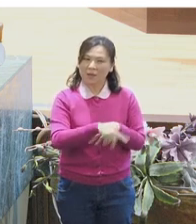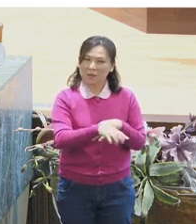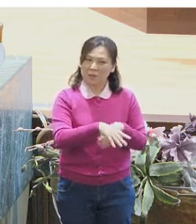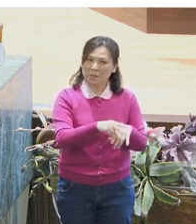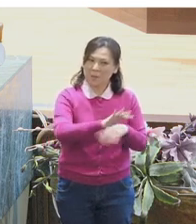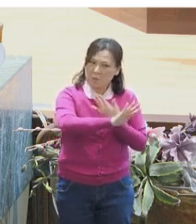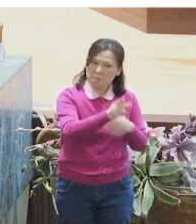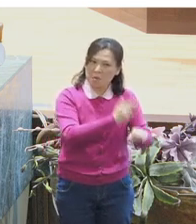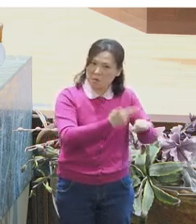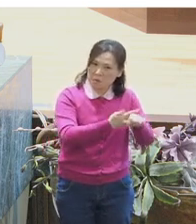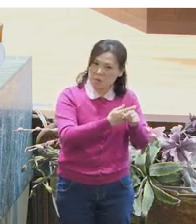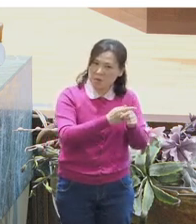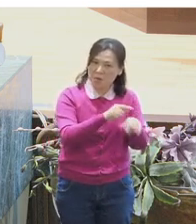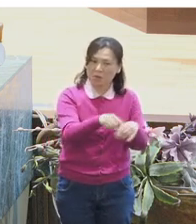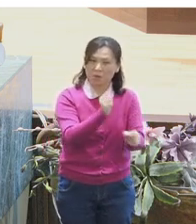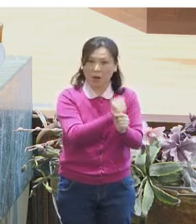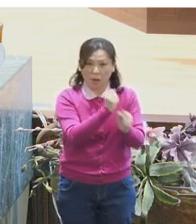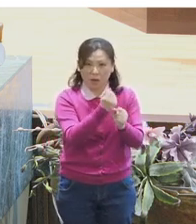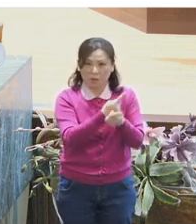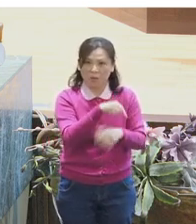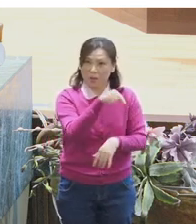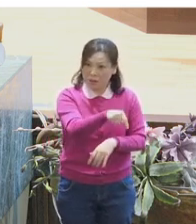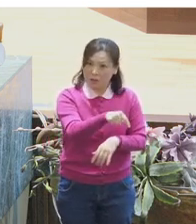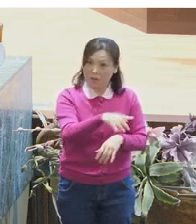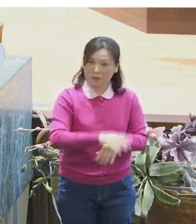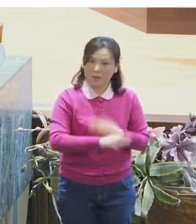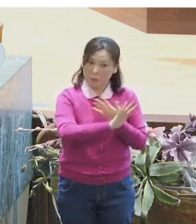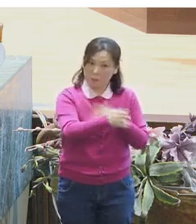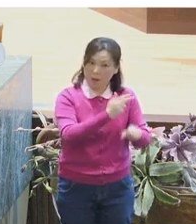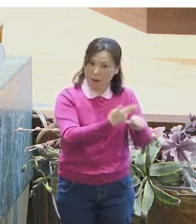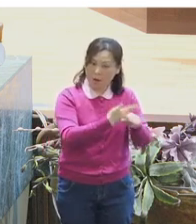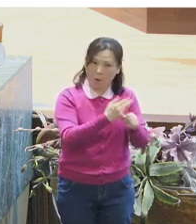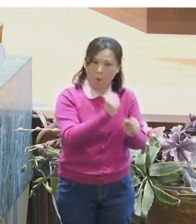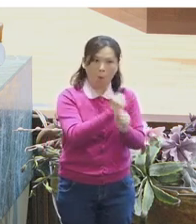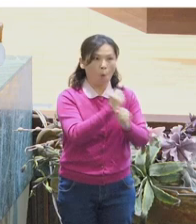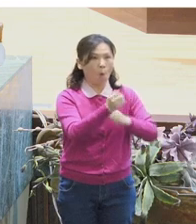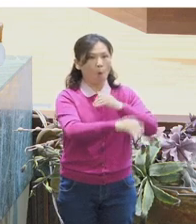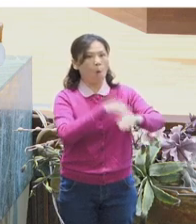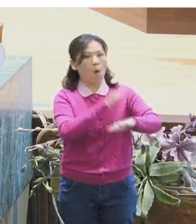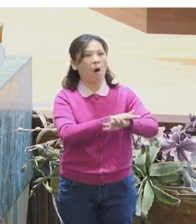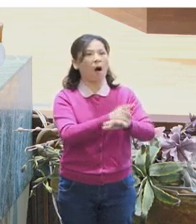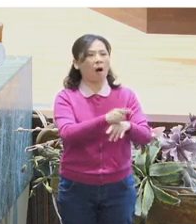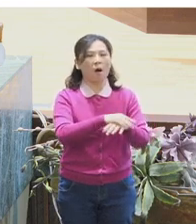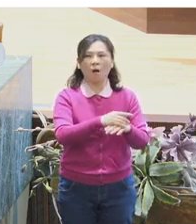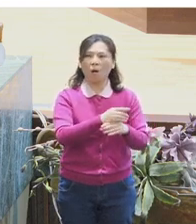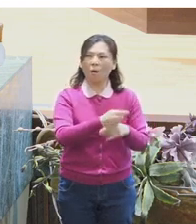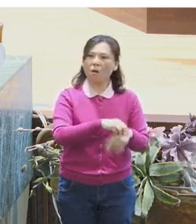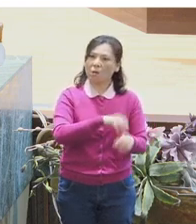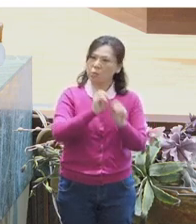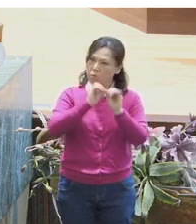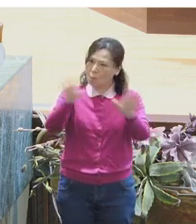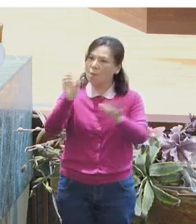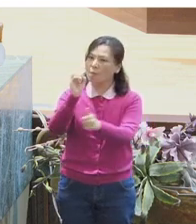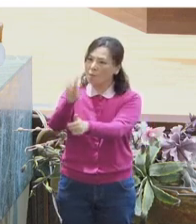基础，并且把那个物质实践的基础做出来，然后呢去告诉大家说有很多观念跟